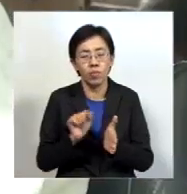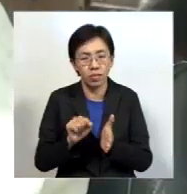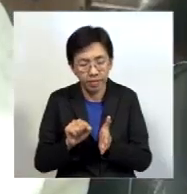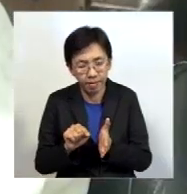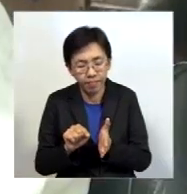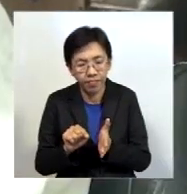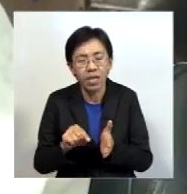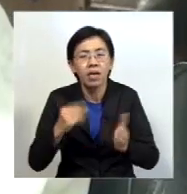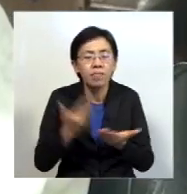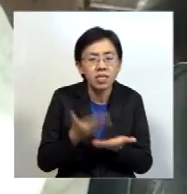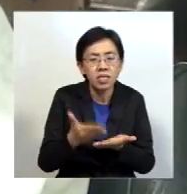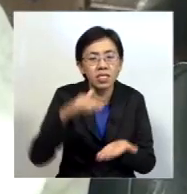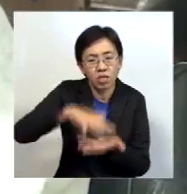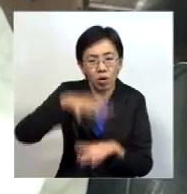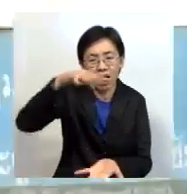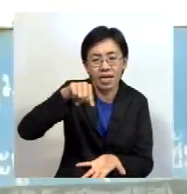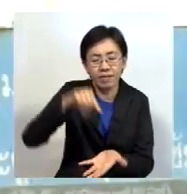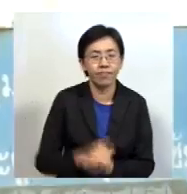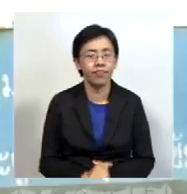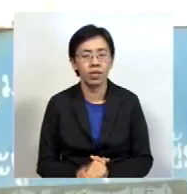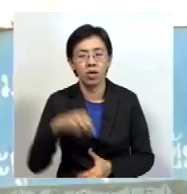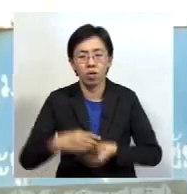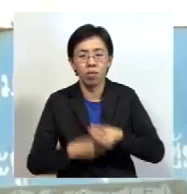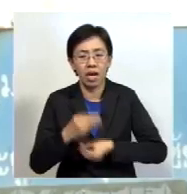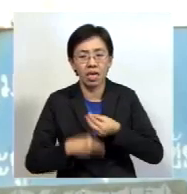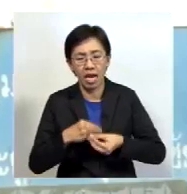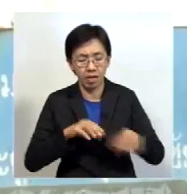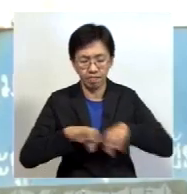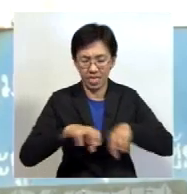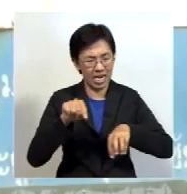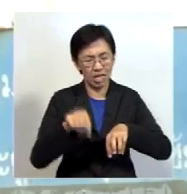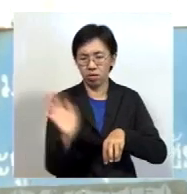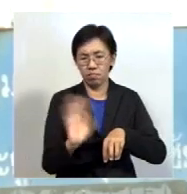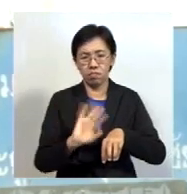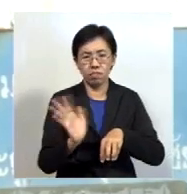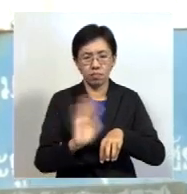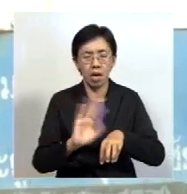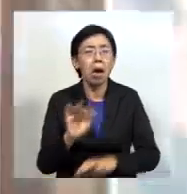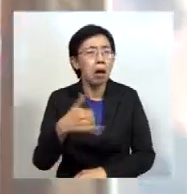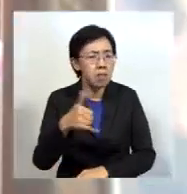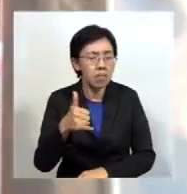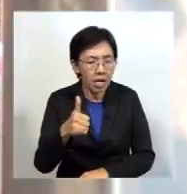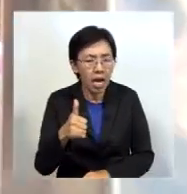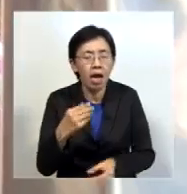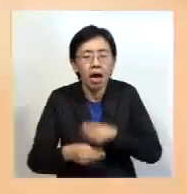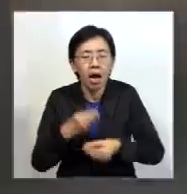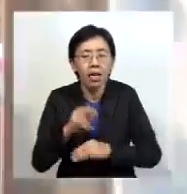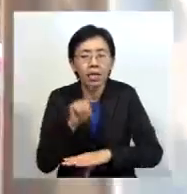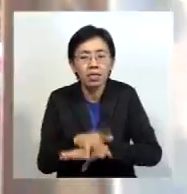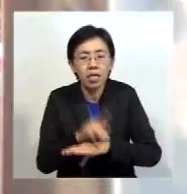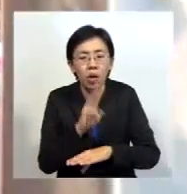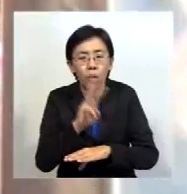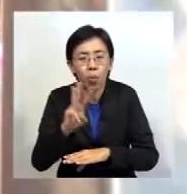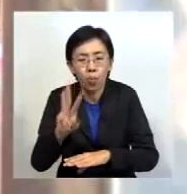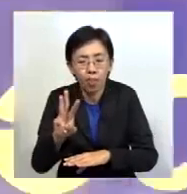ที่มีการสั่งซื้อกันอยู่ในล็อตนี้นะครับกรมการค้าภายในไม่ได้เข้าไปจัดการในส่วนนี้และอาจจะมีบางส่วนไปขายบนโลกออนไลน์ทำ